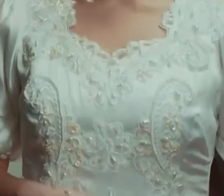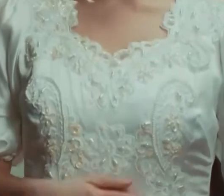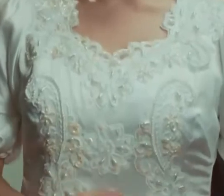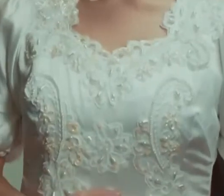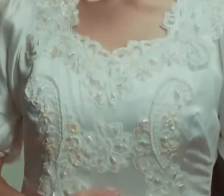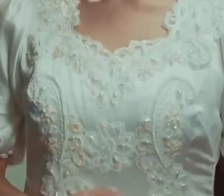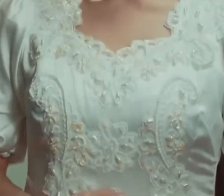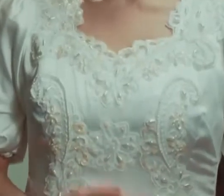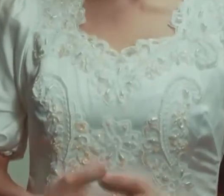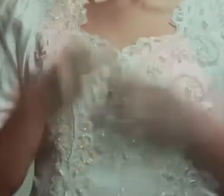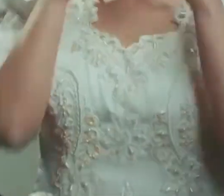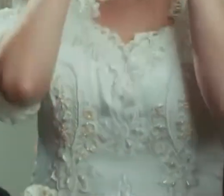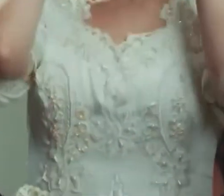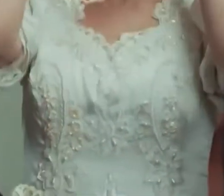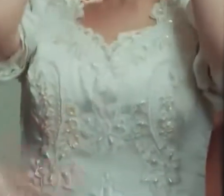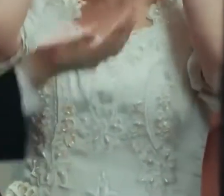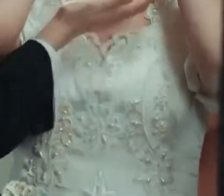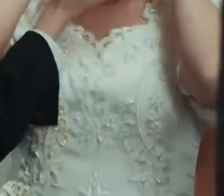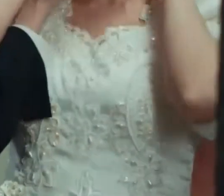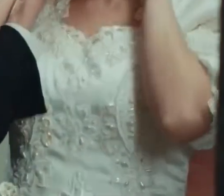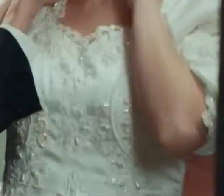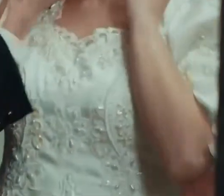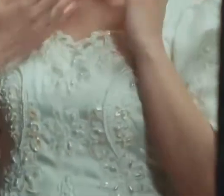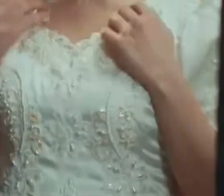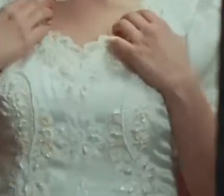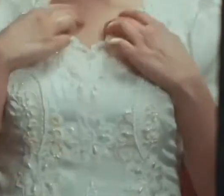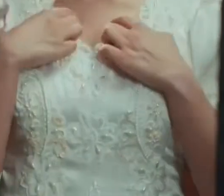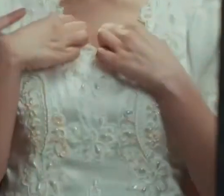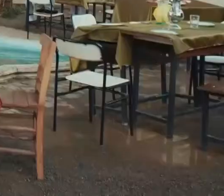Aynanın karşısında saçını nasıl olacağını denediler.